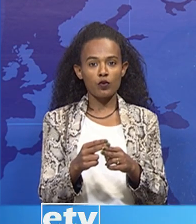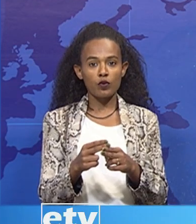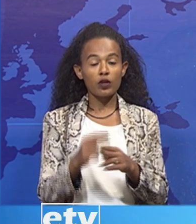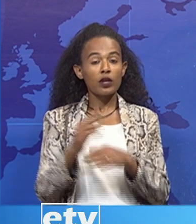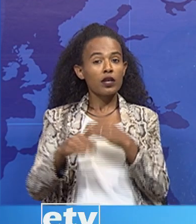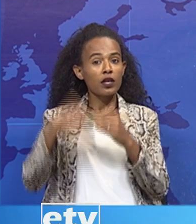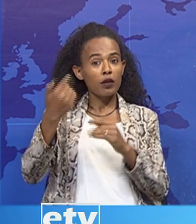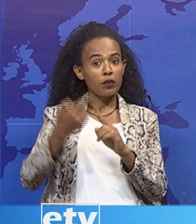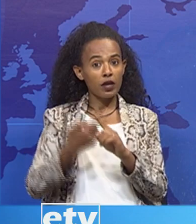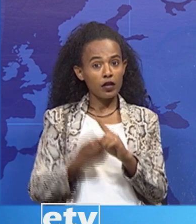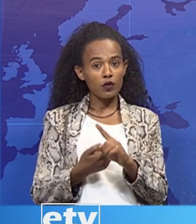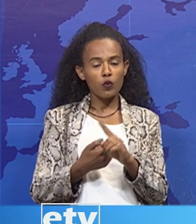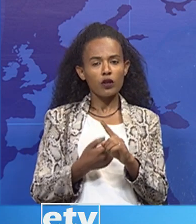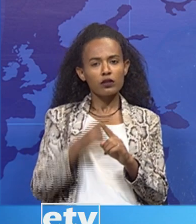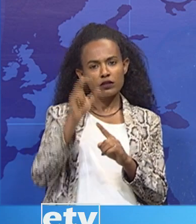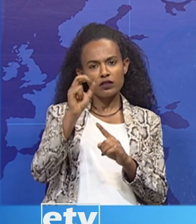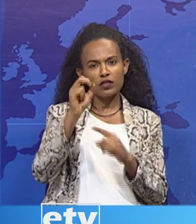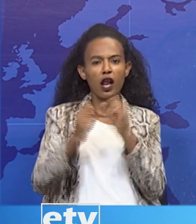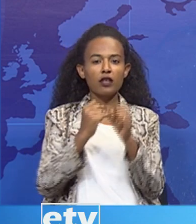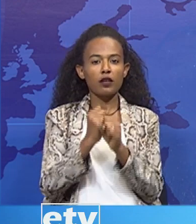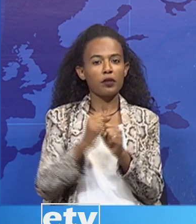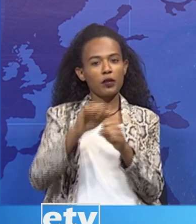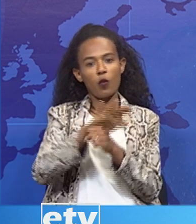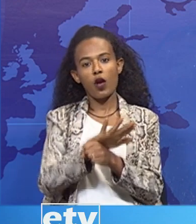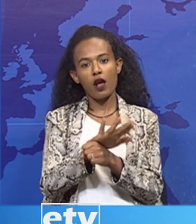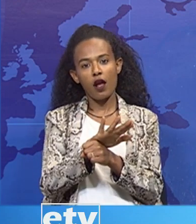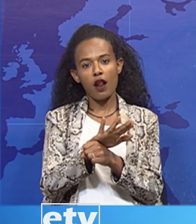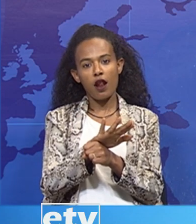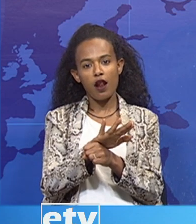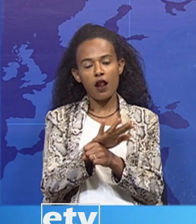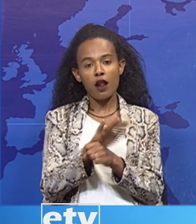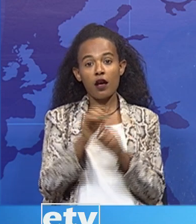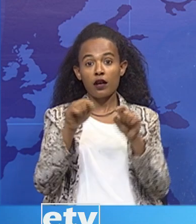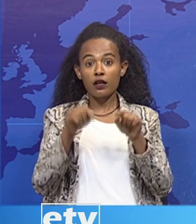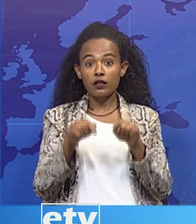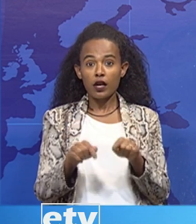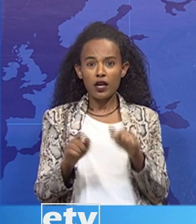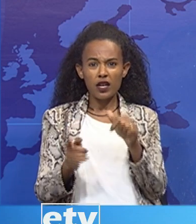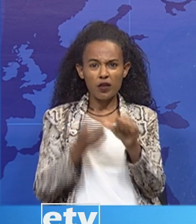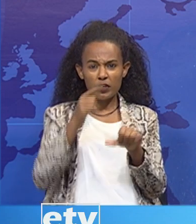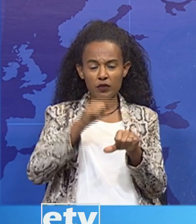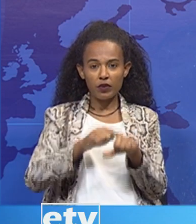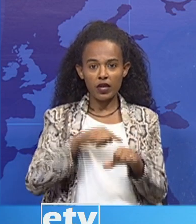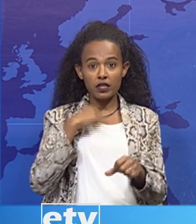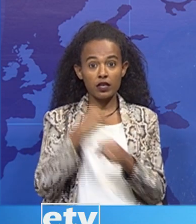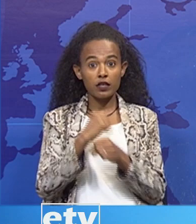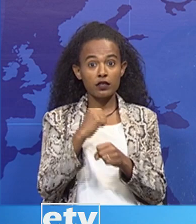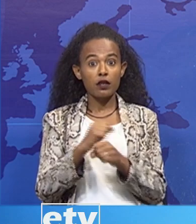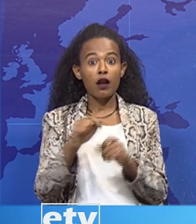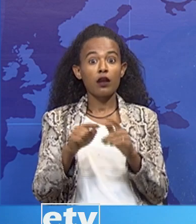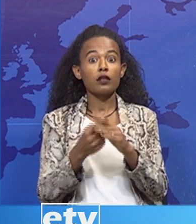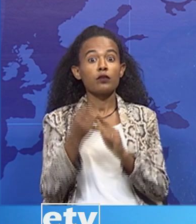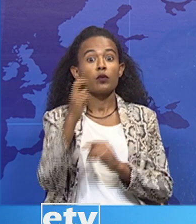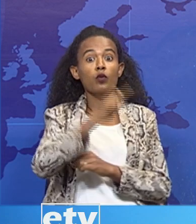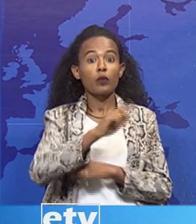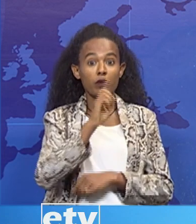የሚከተለው ወር ልክ 30 አመት ይሞላኛል። ዛሬ በህይወቴ ለመጀመሪያ ጊዜ ስራ የጀመርኩበት ቀን ነው።